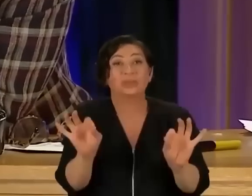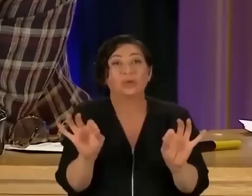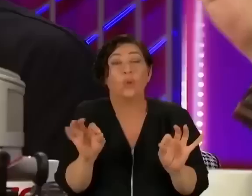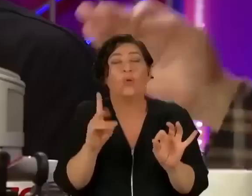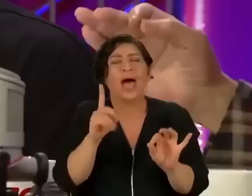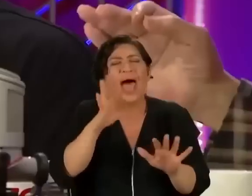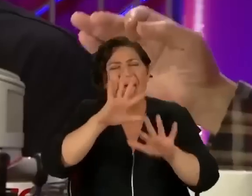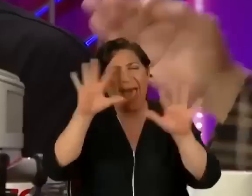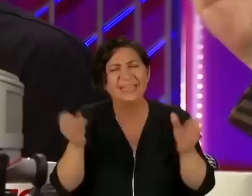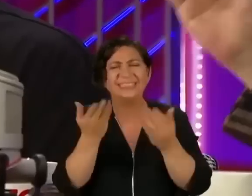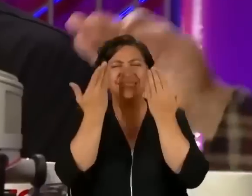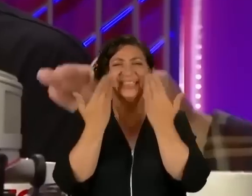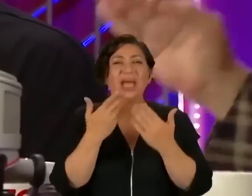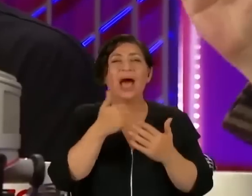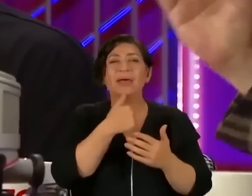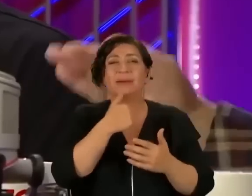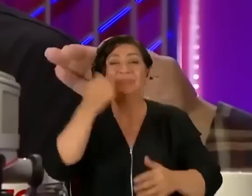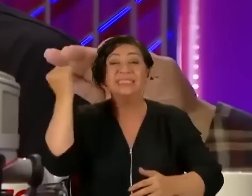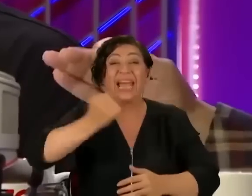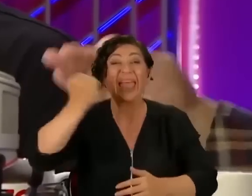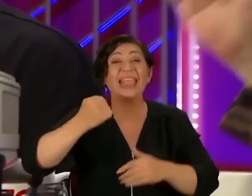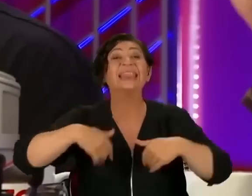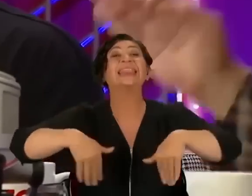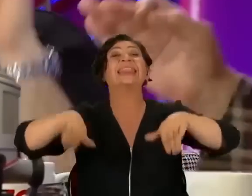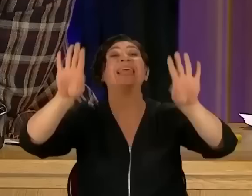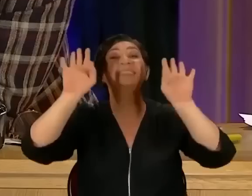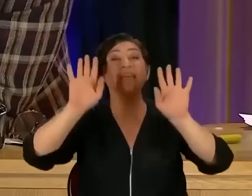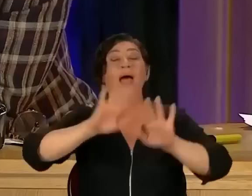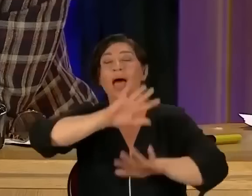Bu her seyircide, eğer adam seri katil değilse,